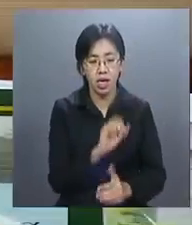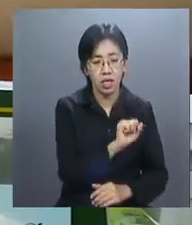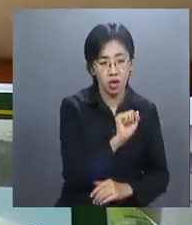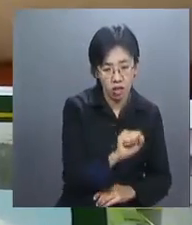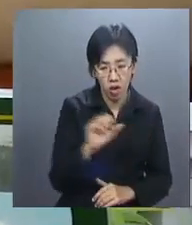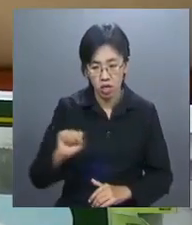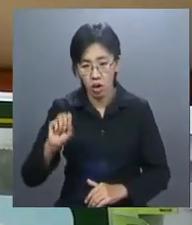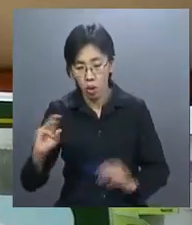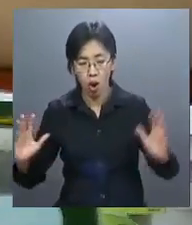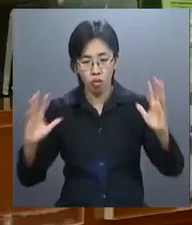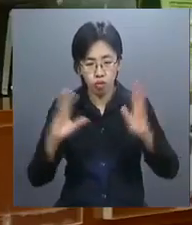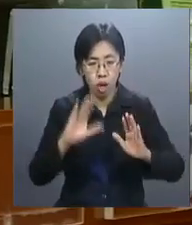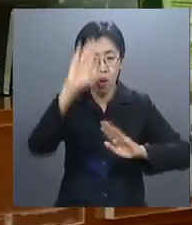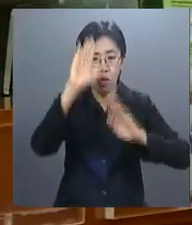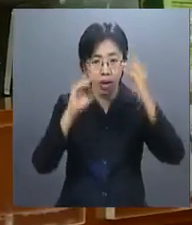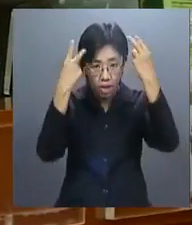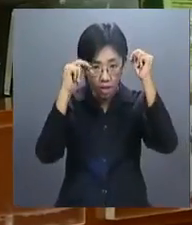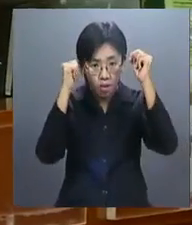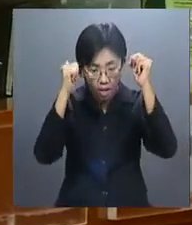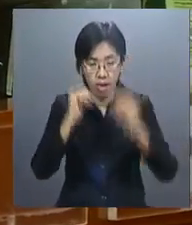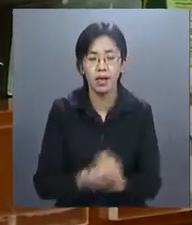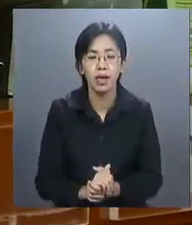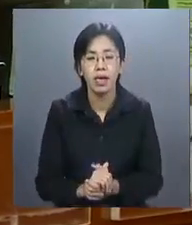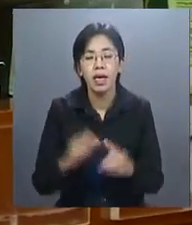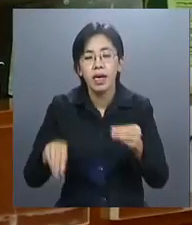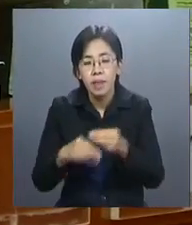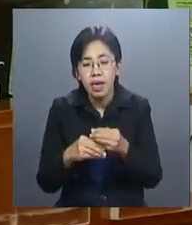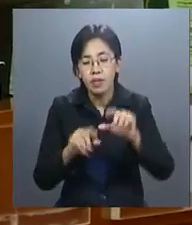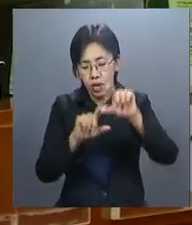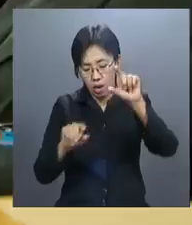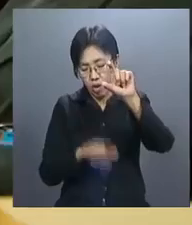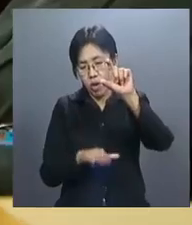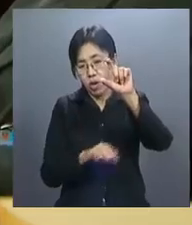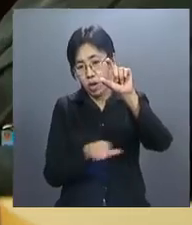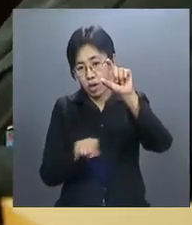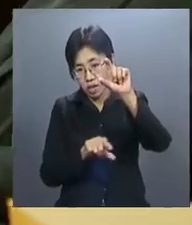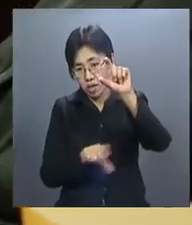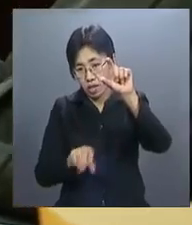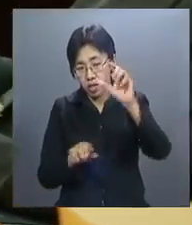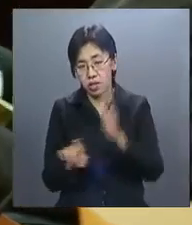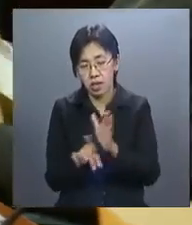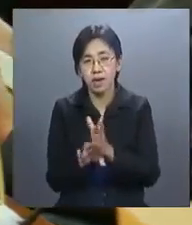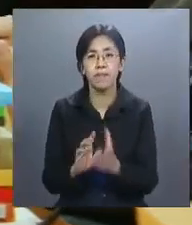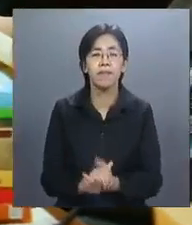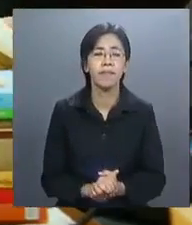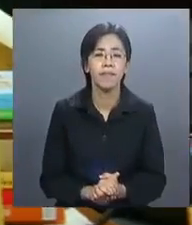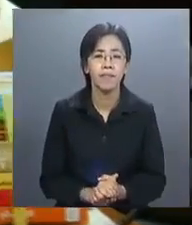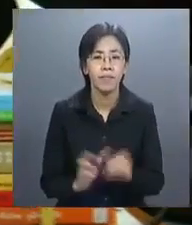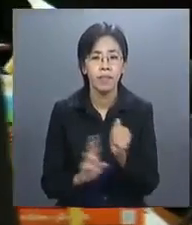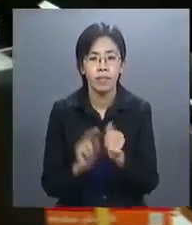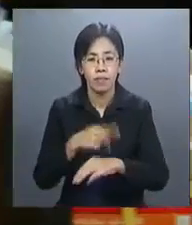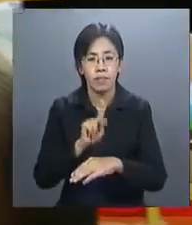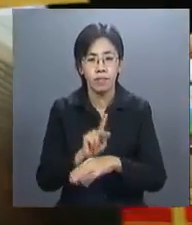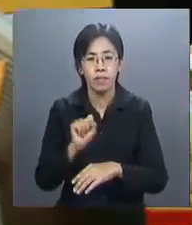ฎรได้โดยการบัญญัติความไว้ในบทเฉพาะการการประชุมวันนี้นายสุรชัยเลี้ยงบุญเลิศชัยรองประธานสน